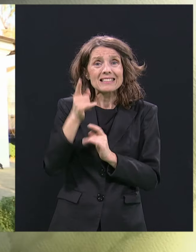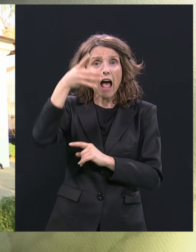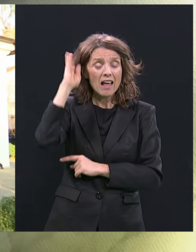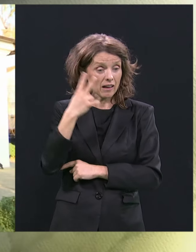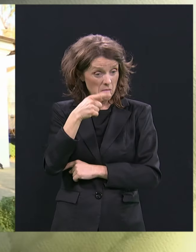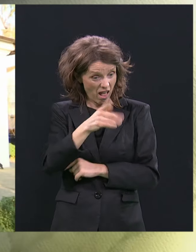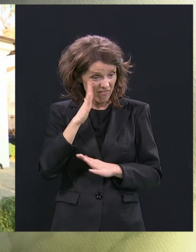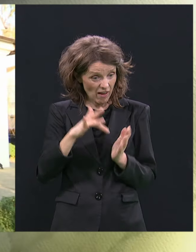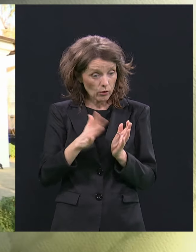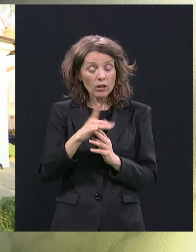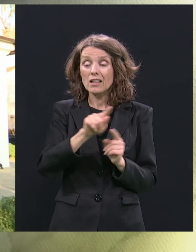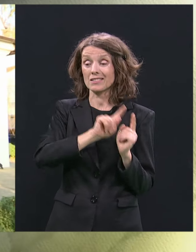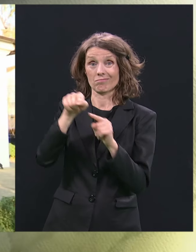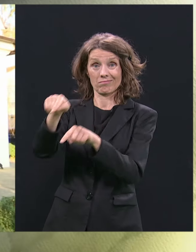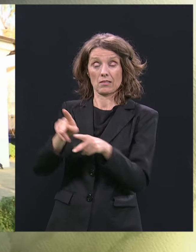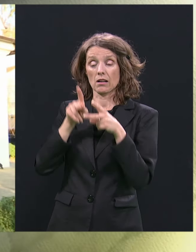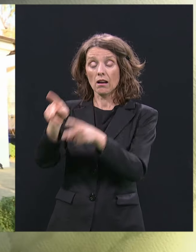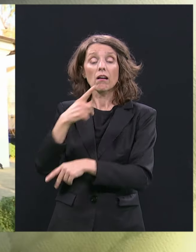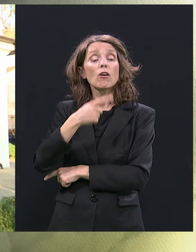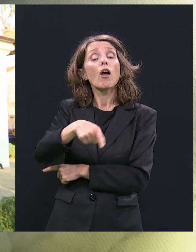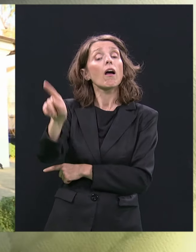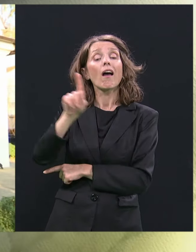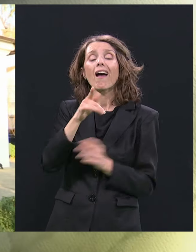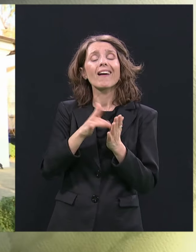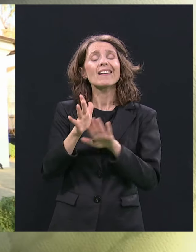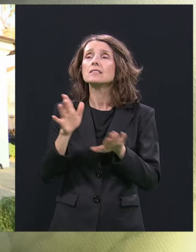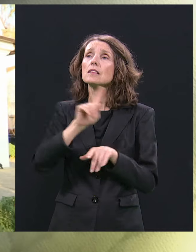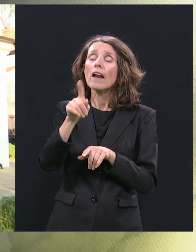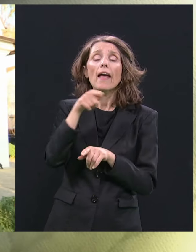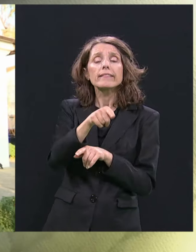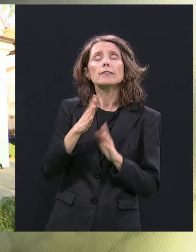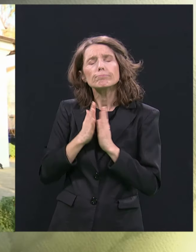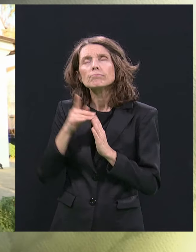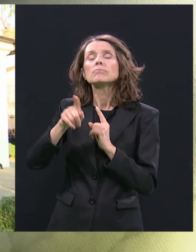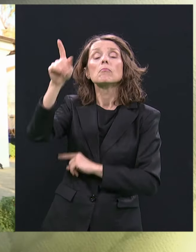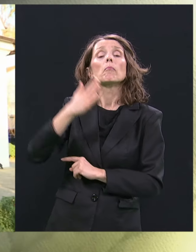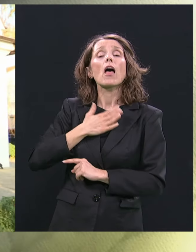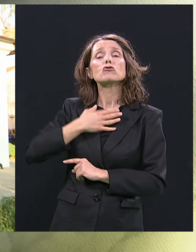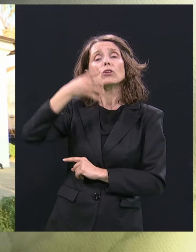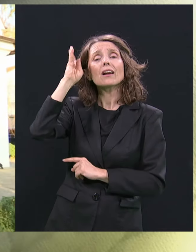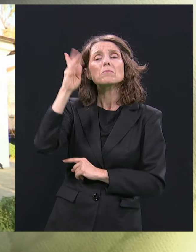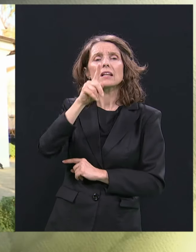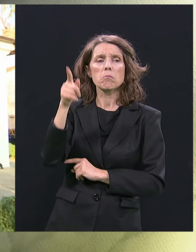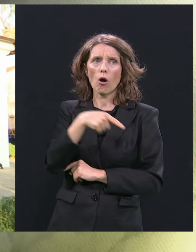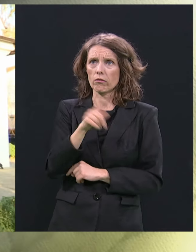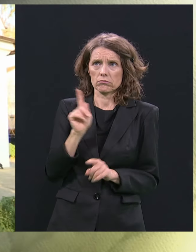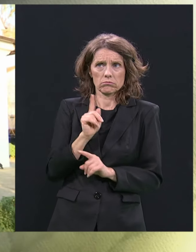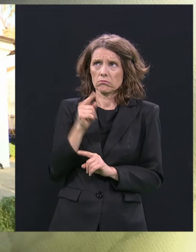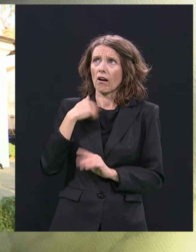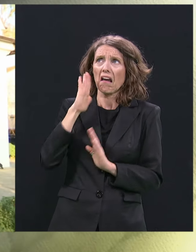su to odbijali jer veruju jednoga boga, Isusa Hrista. I prvi